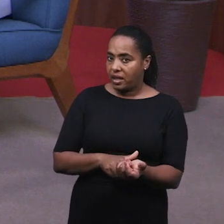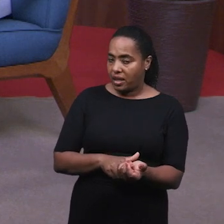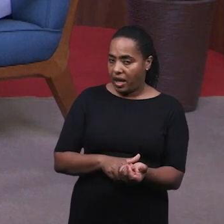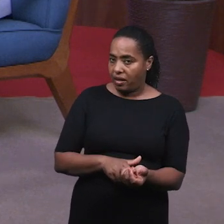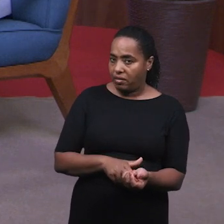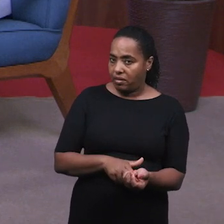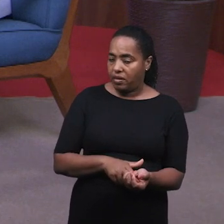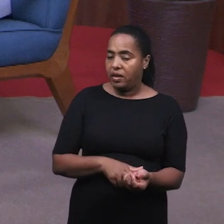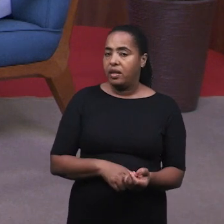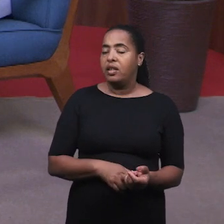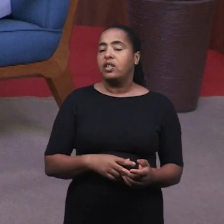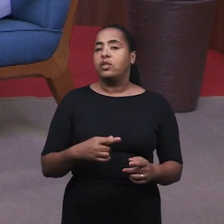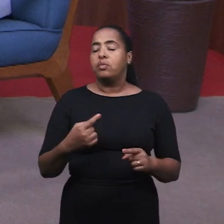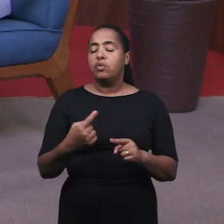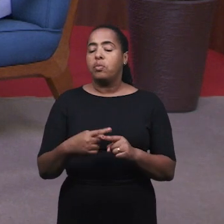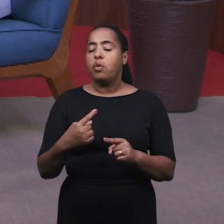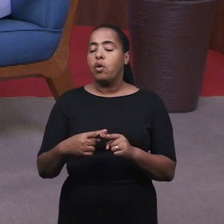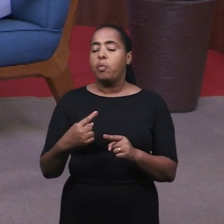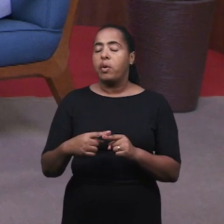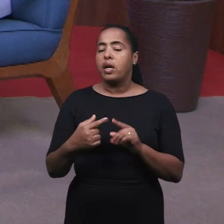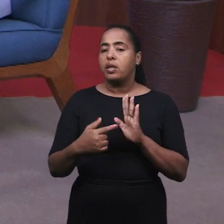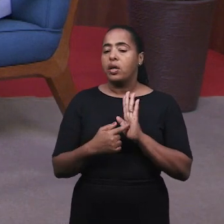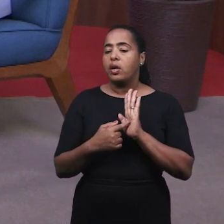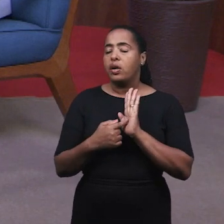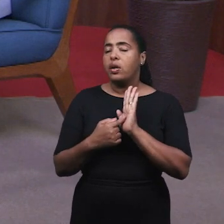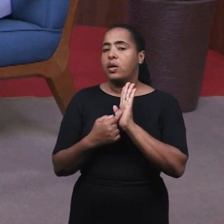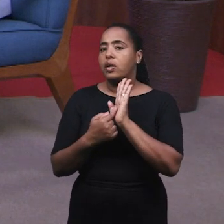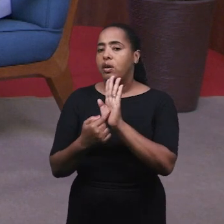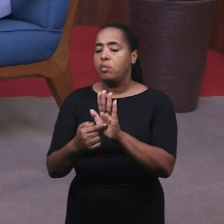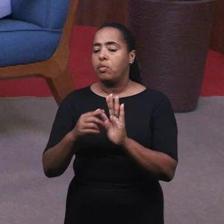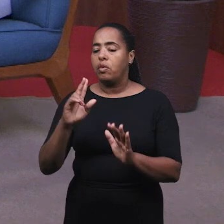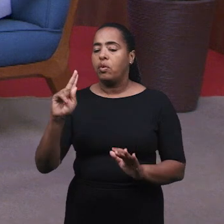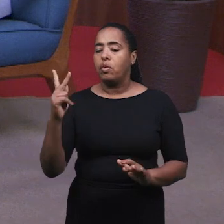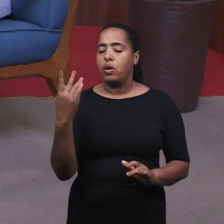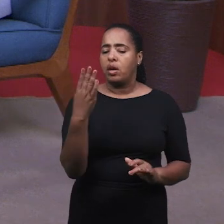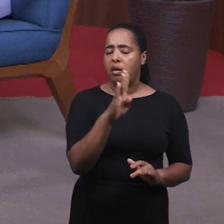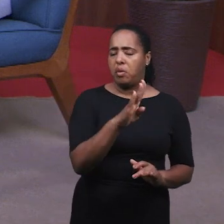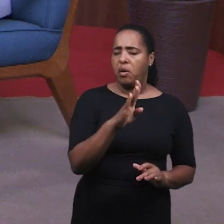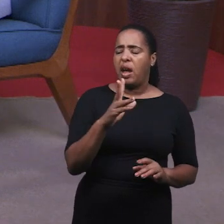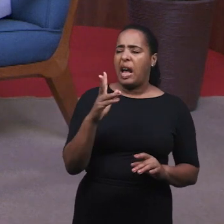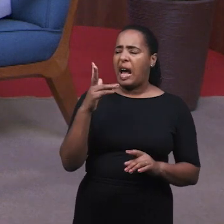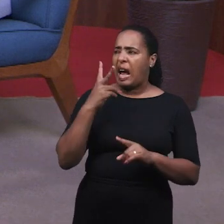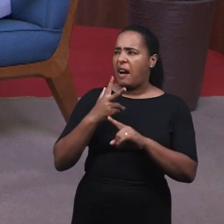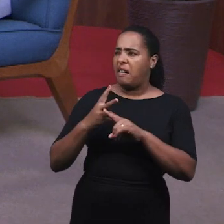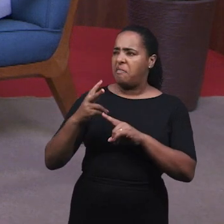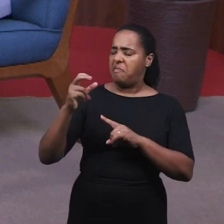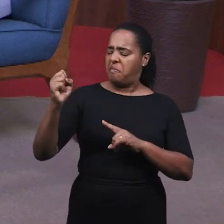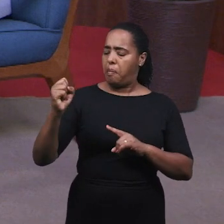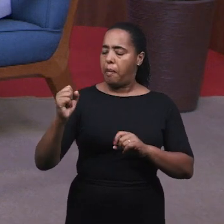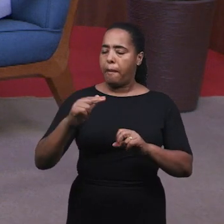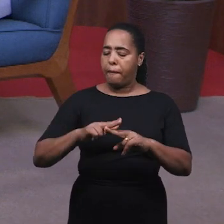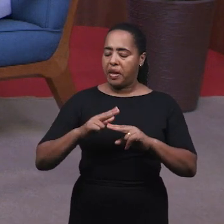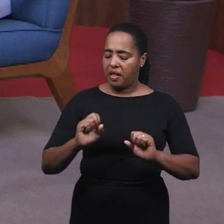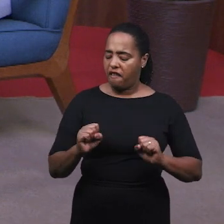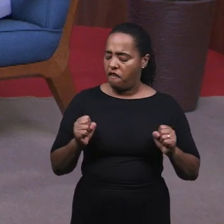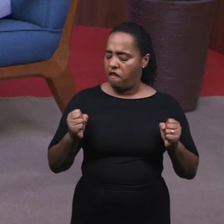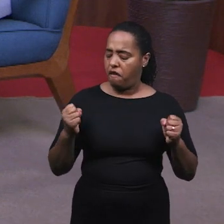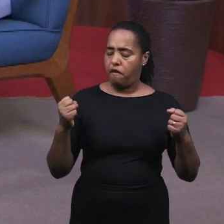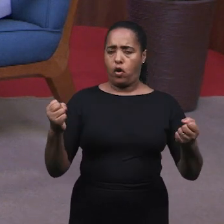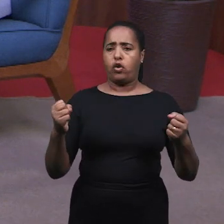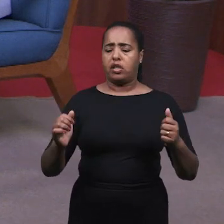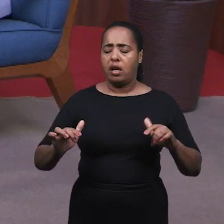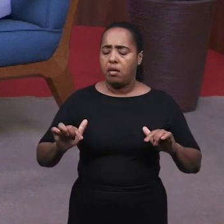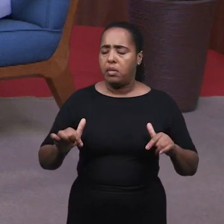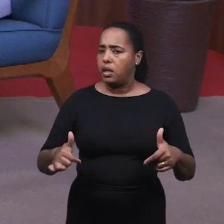héroïsme qui a été dit ici aux Hébreux. Ça a été, son héroïsme a été par sa force,